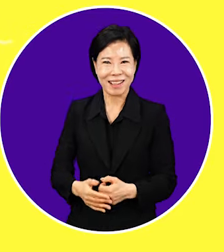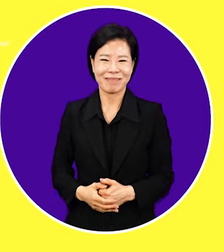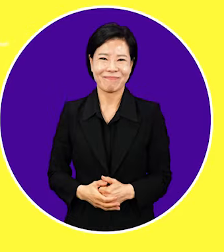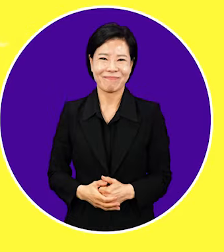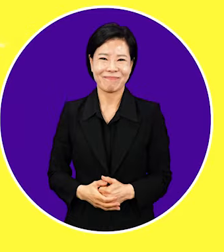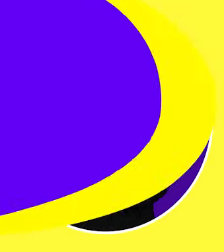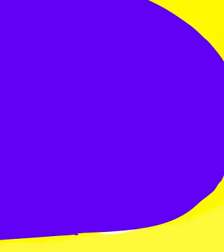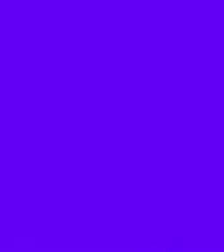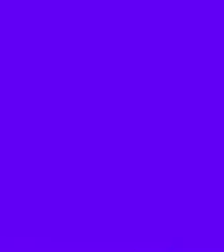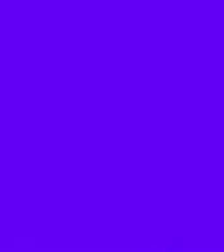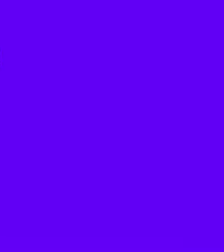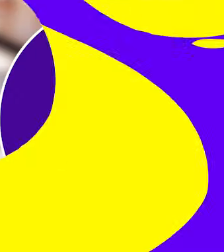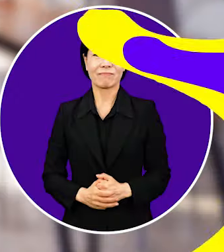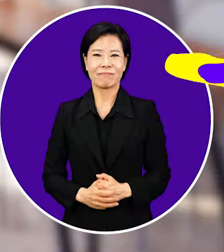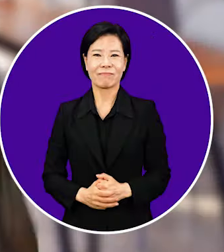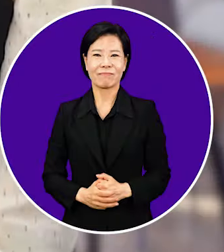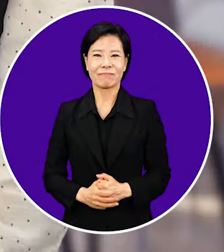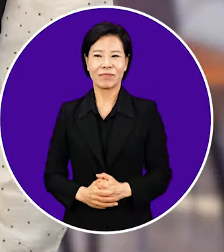참여해주세요.